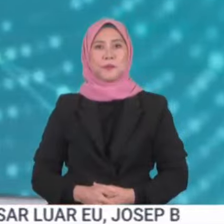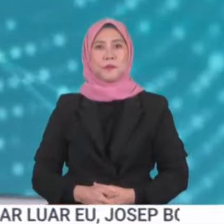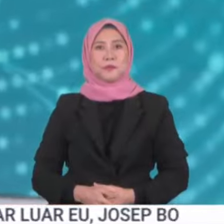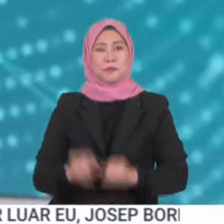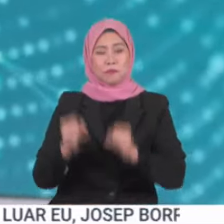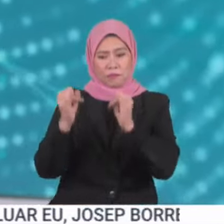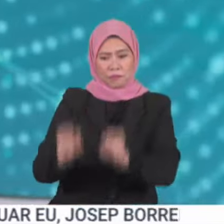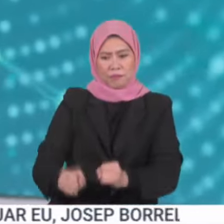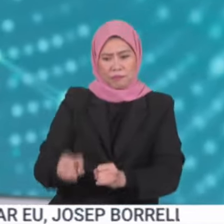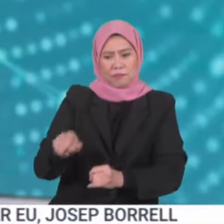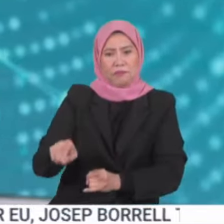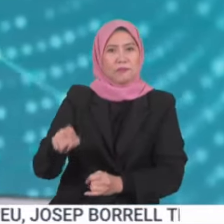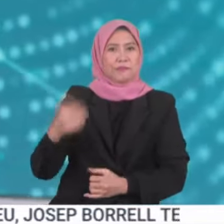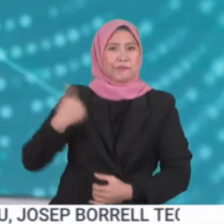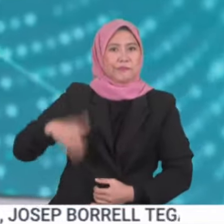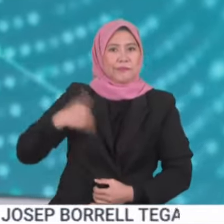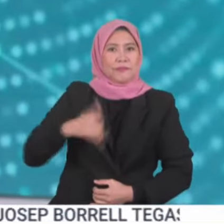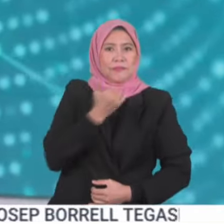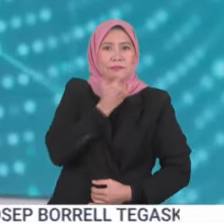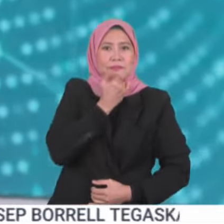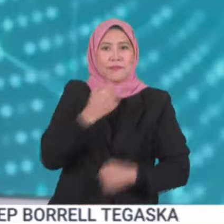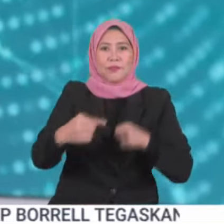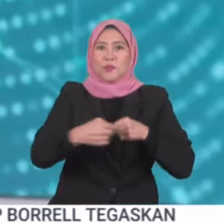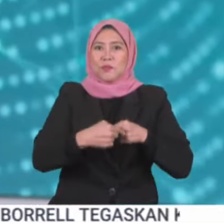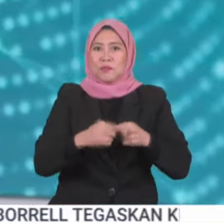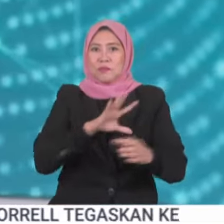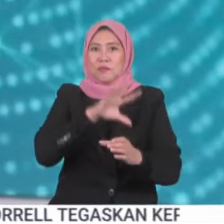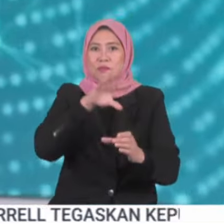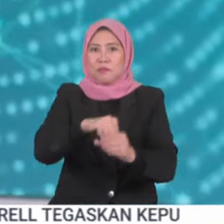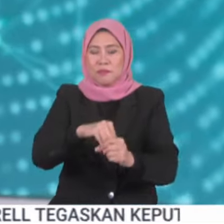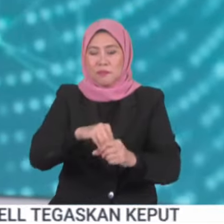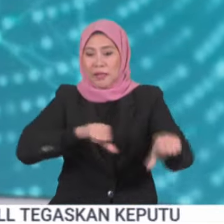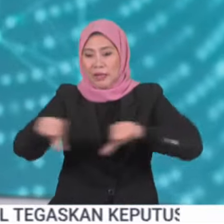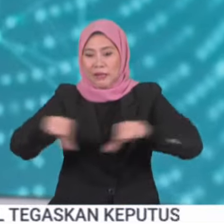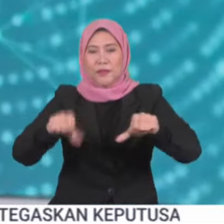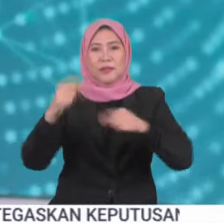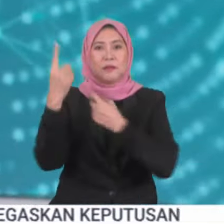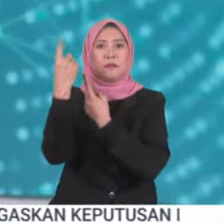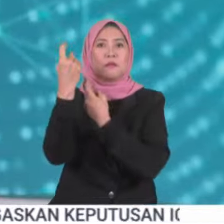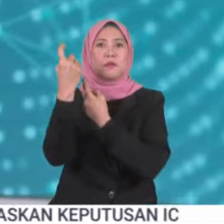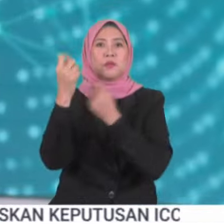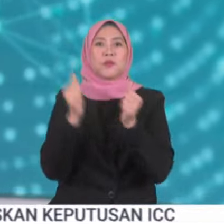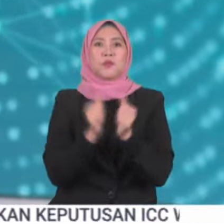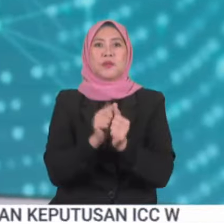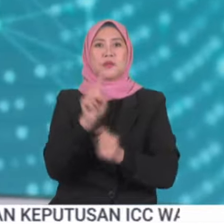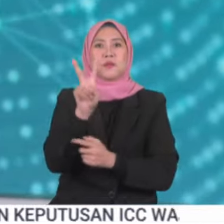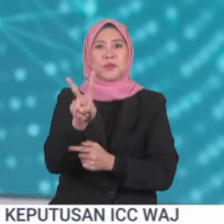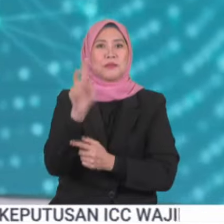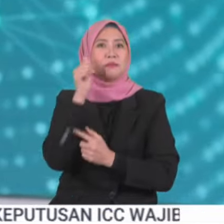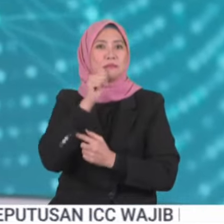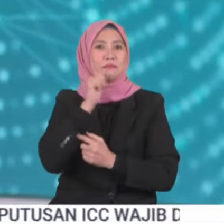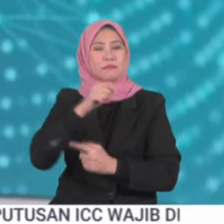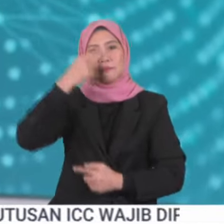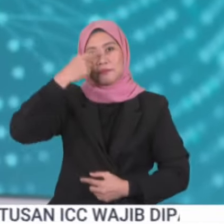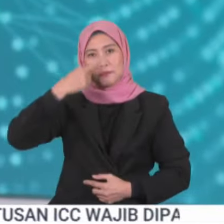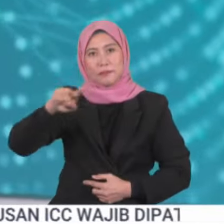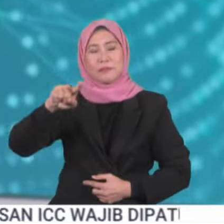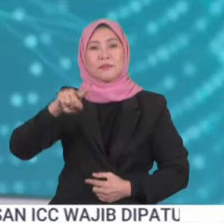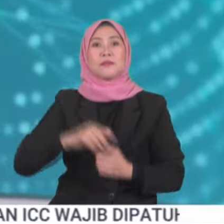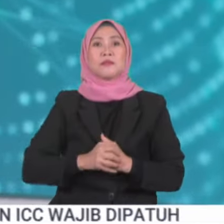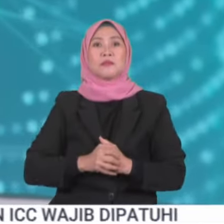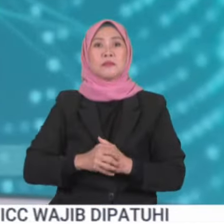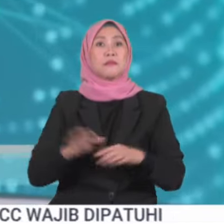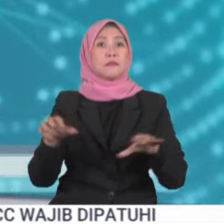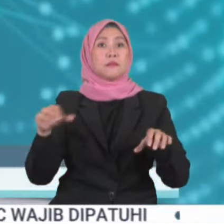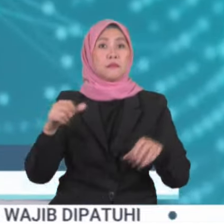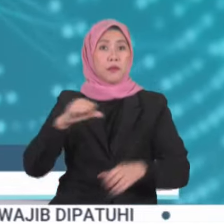Seorang individu mengaku tidak bersalah atas tuduhan terbabit kegiatan pelacuran bersama dua wanita warga Thailand.